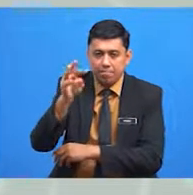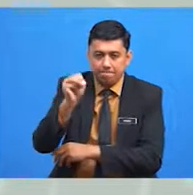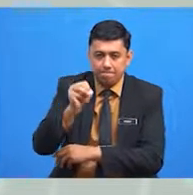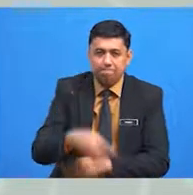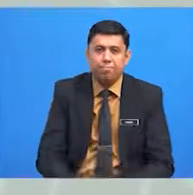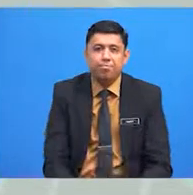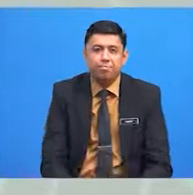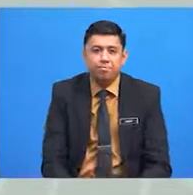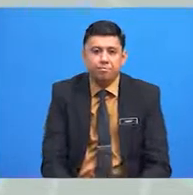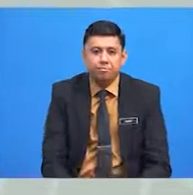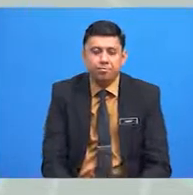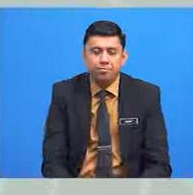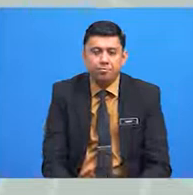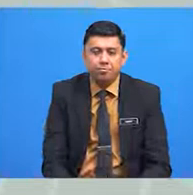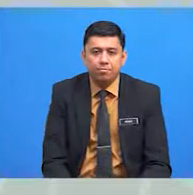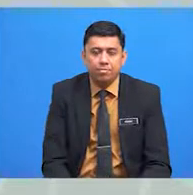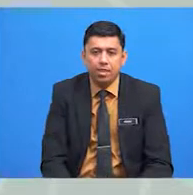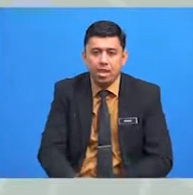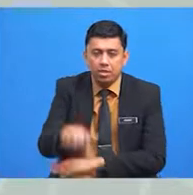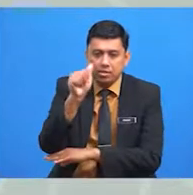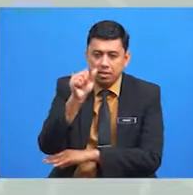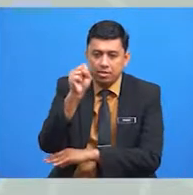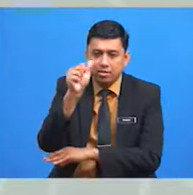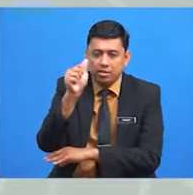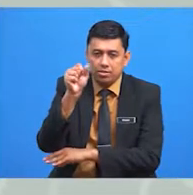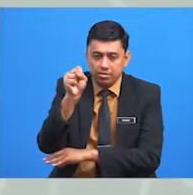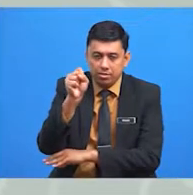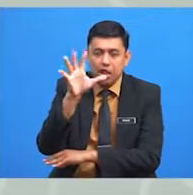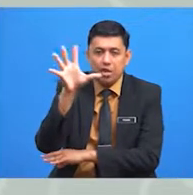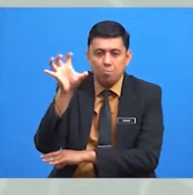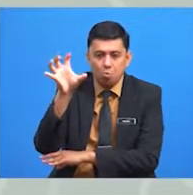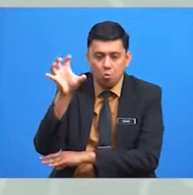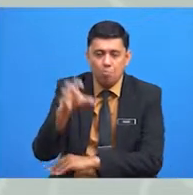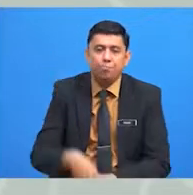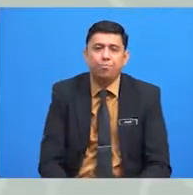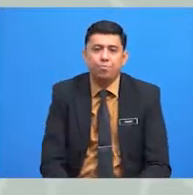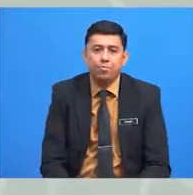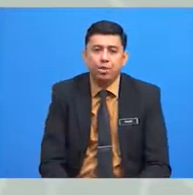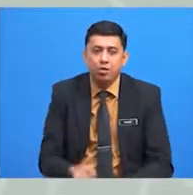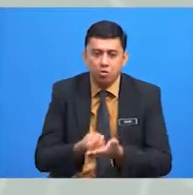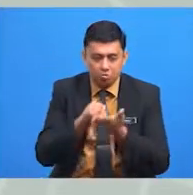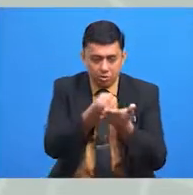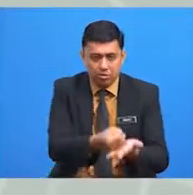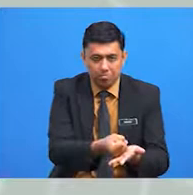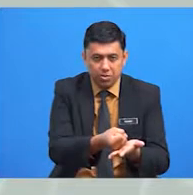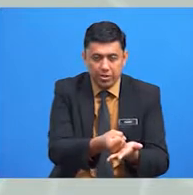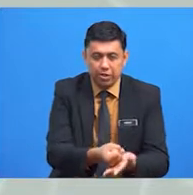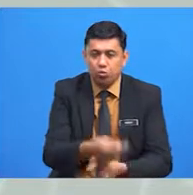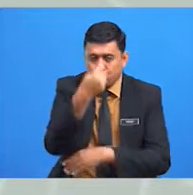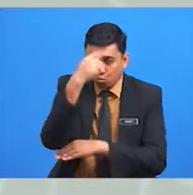Mengarang dan Angkatan Sastrawan 50, Asas 50. Sumbangan Tokoh